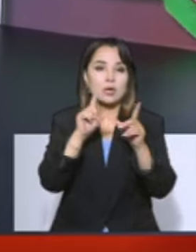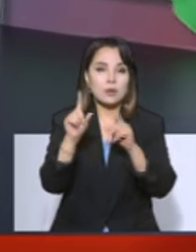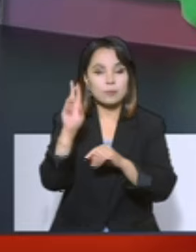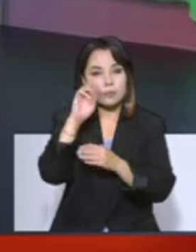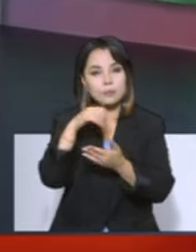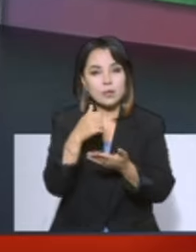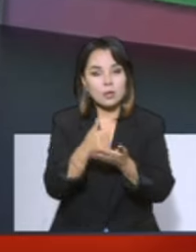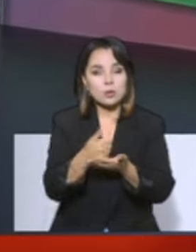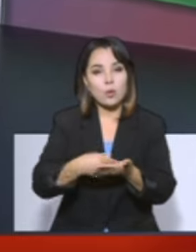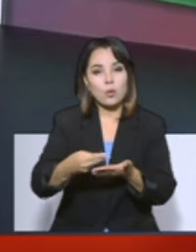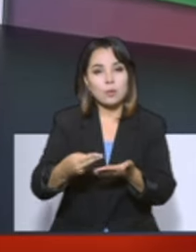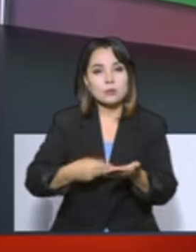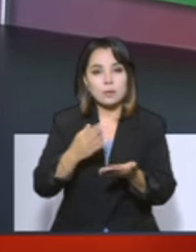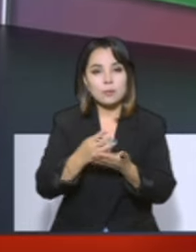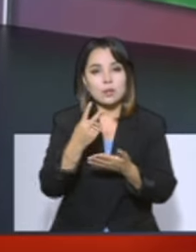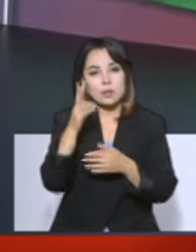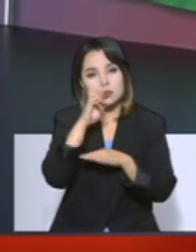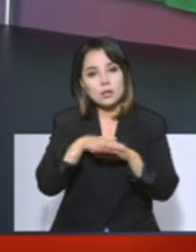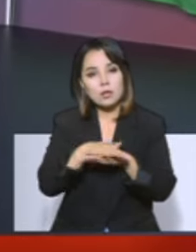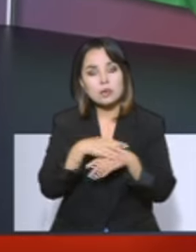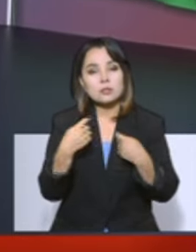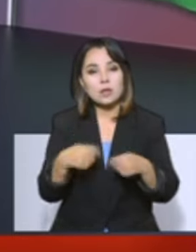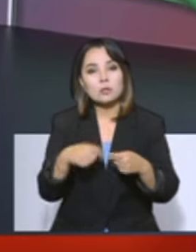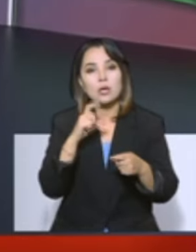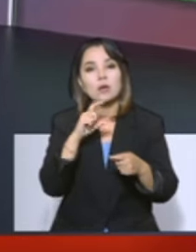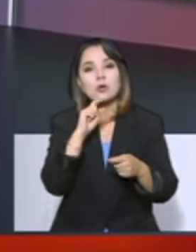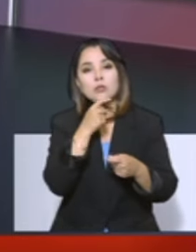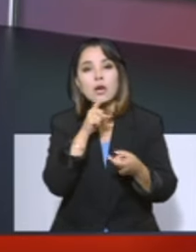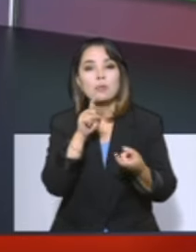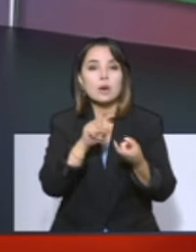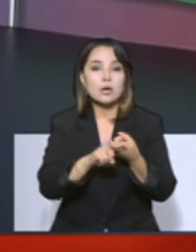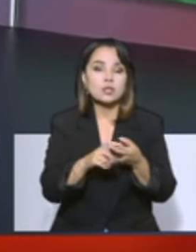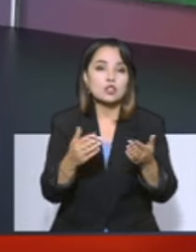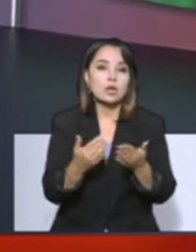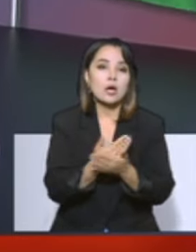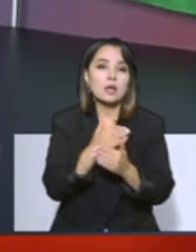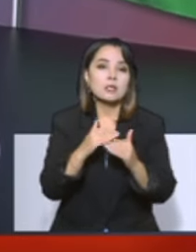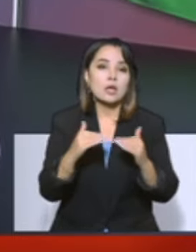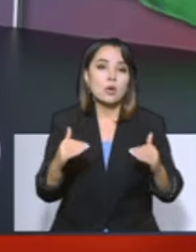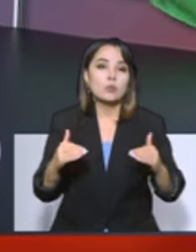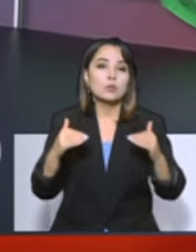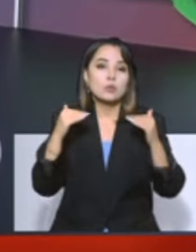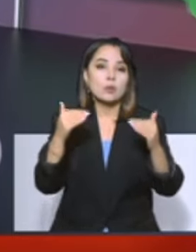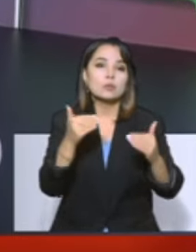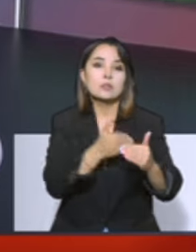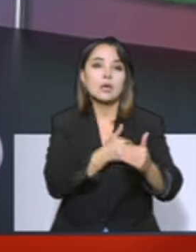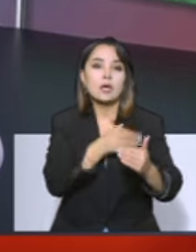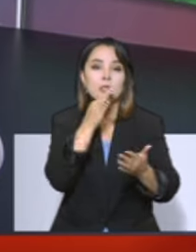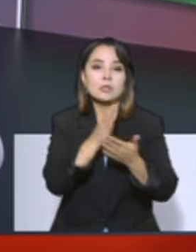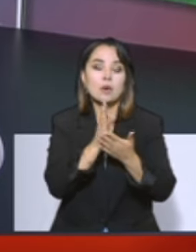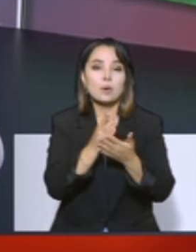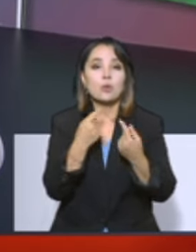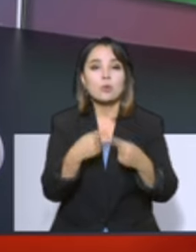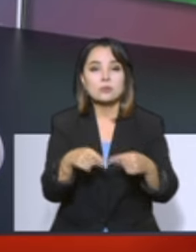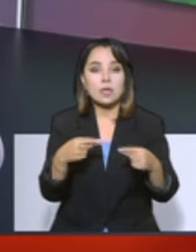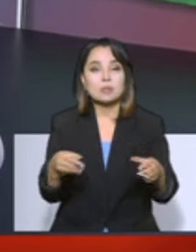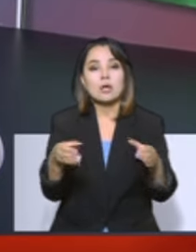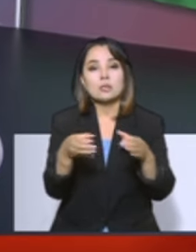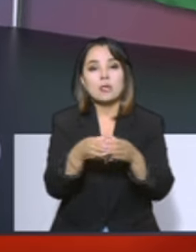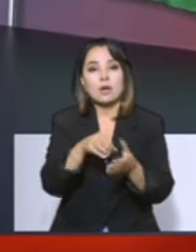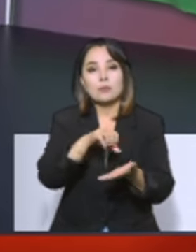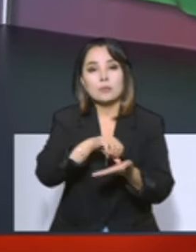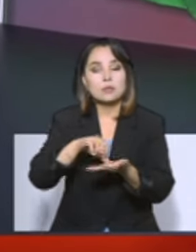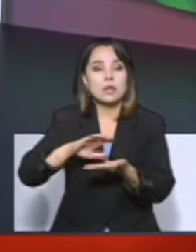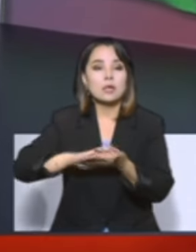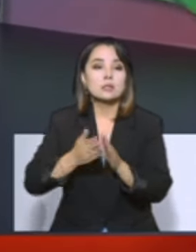қол қойылды. Сондай-ақ екі ел сауда-экономикалық байланысты жаңа деңгейге көтеруге ниетті. Одан өзге де салаларға қатысты